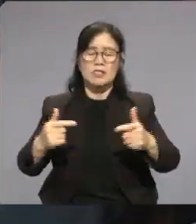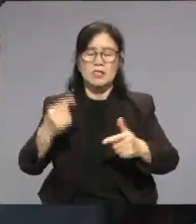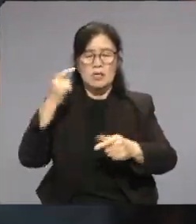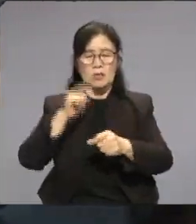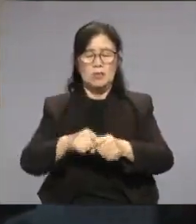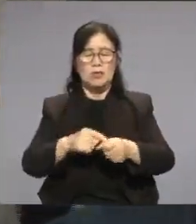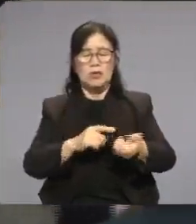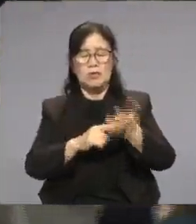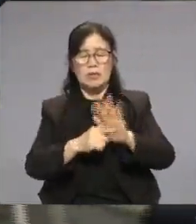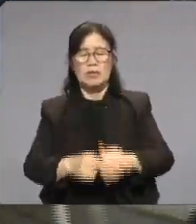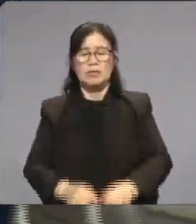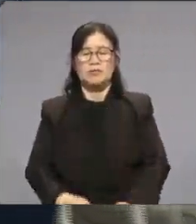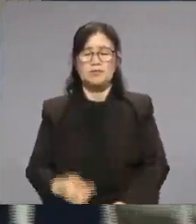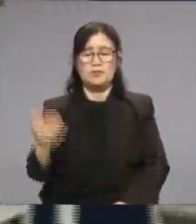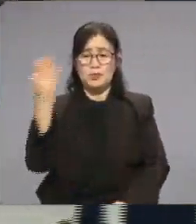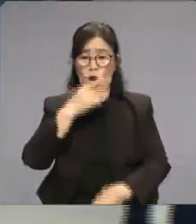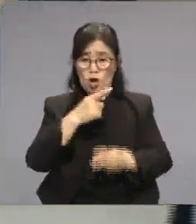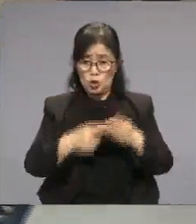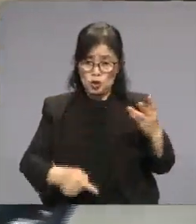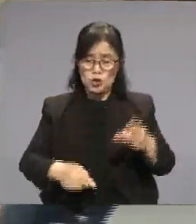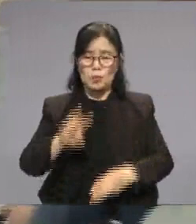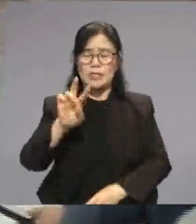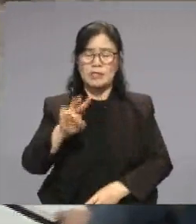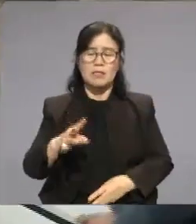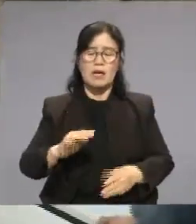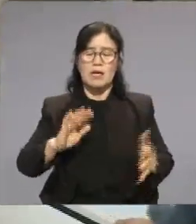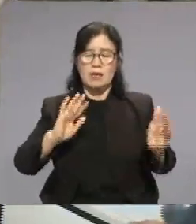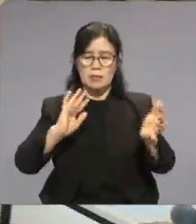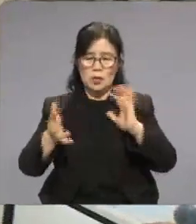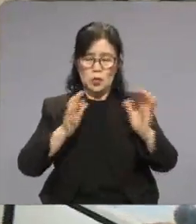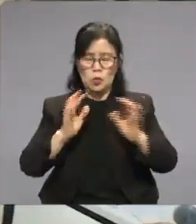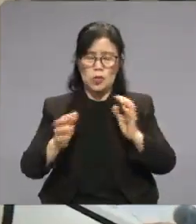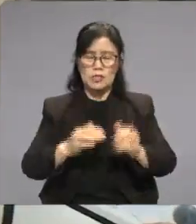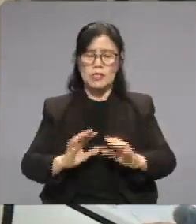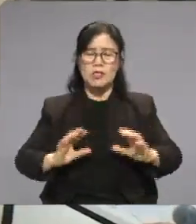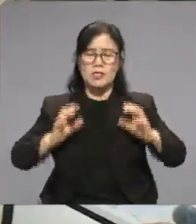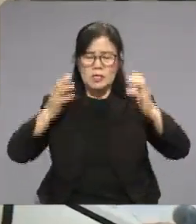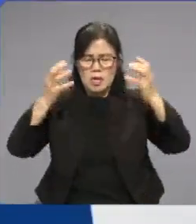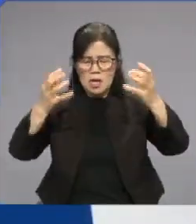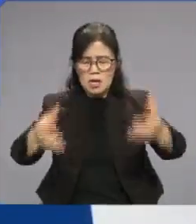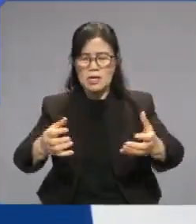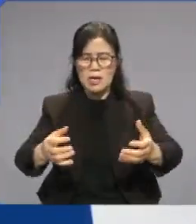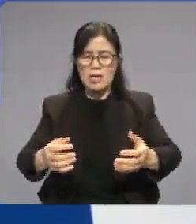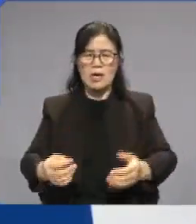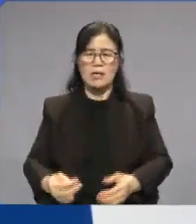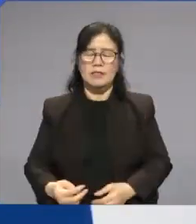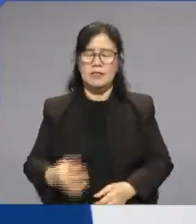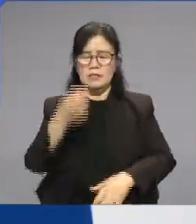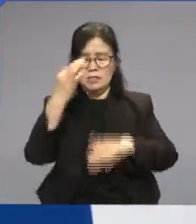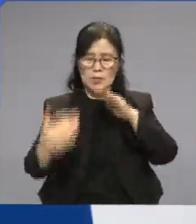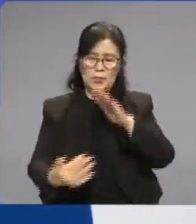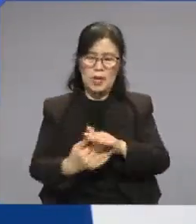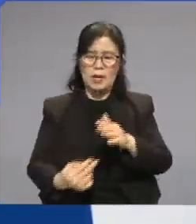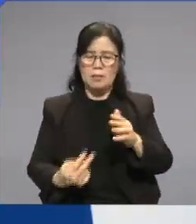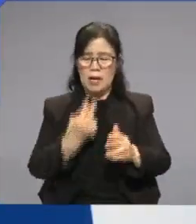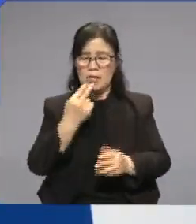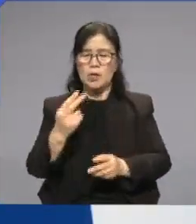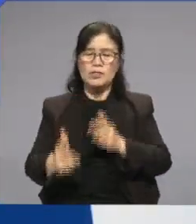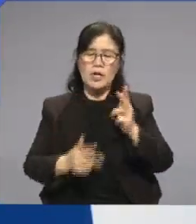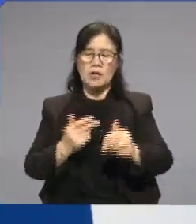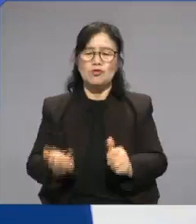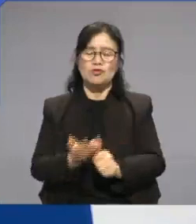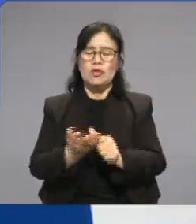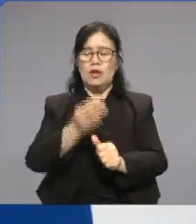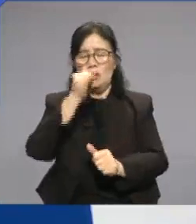밝혔습니다 청주에서 열린 24번째 민생 토론회에서 전 세계가 앞부터 첨단 바이오 산업을 육성하고 있다며